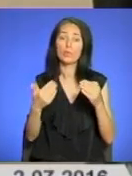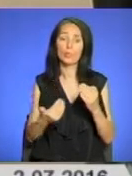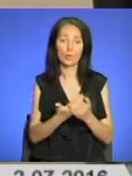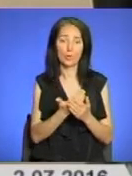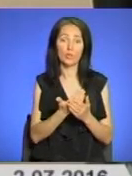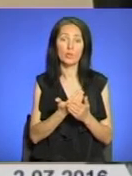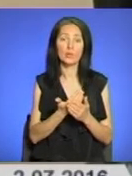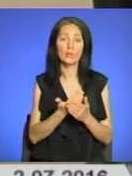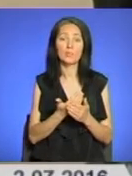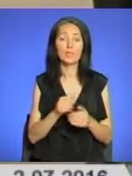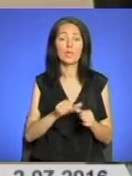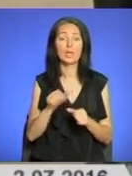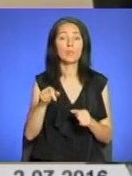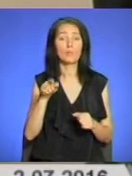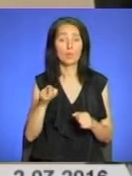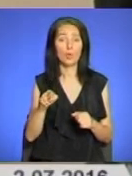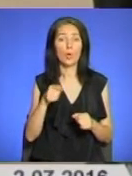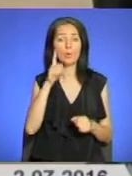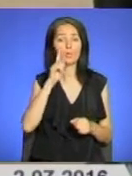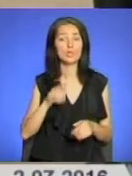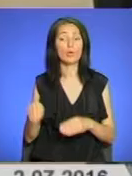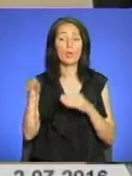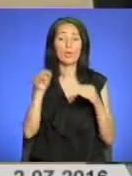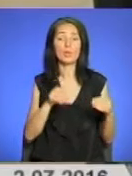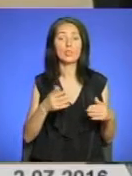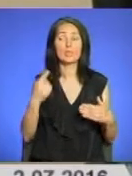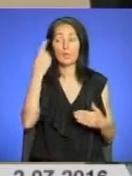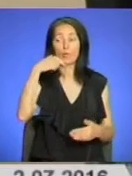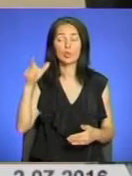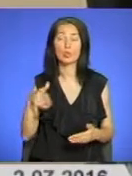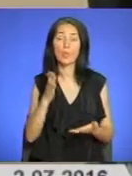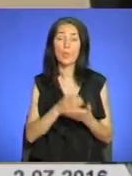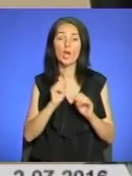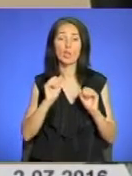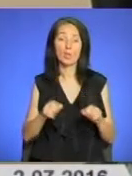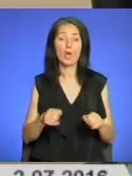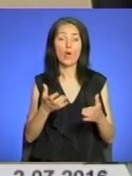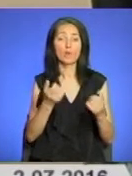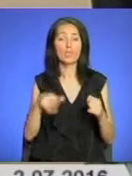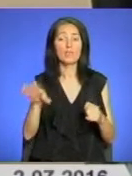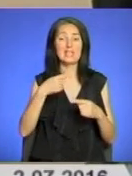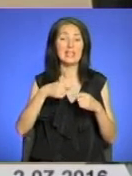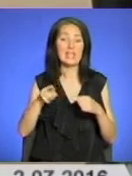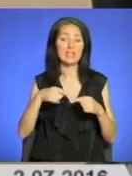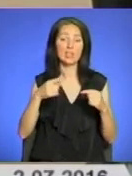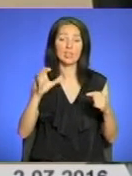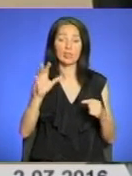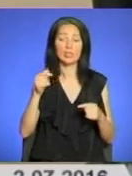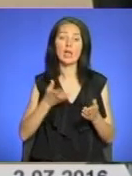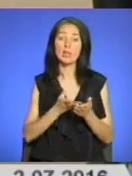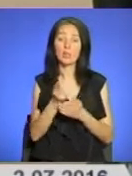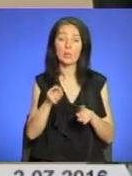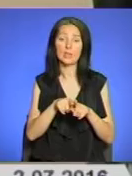поновлюються. Крім цього, тимчасово переміщені особи вони мають право на одержання всіх інших соціальних виплат і